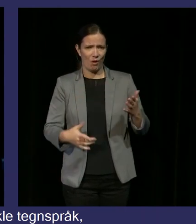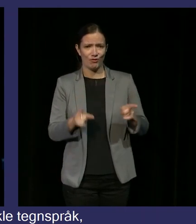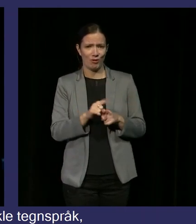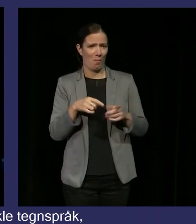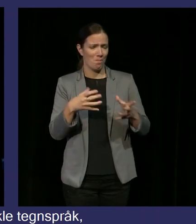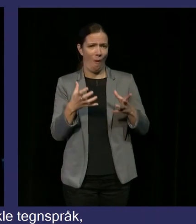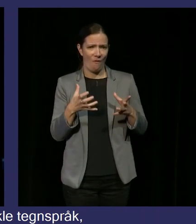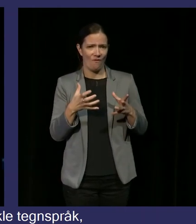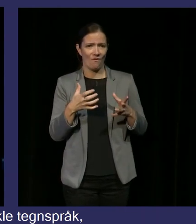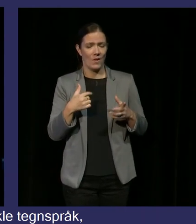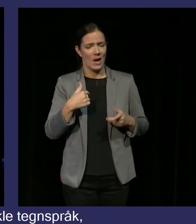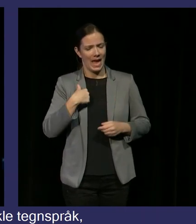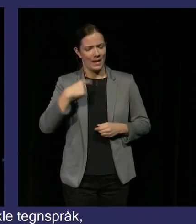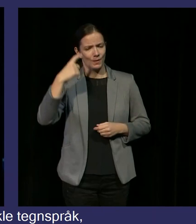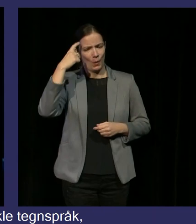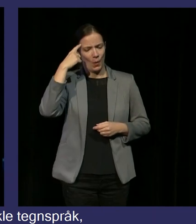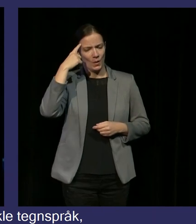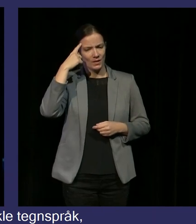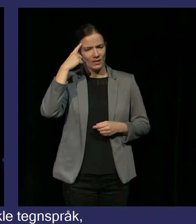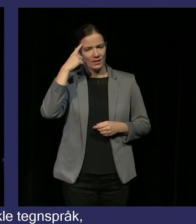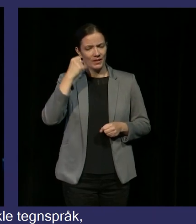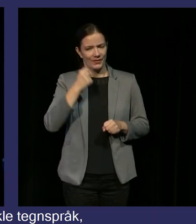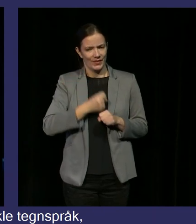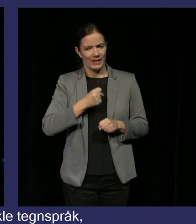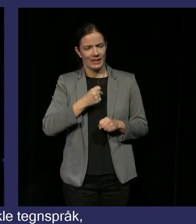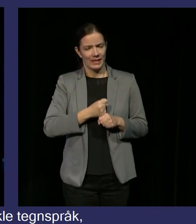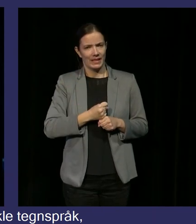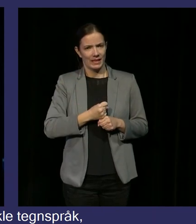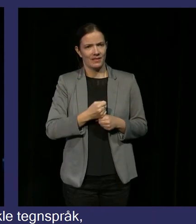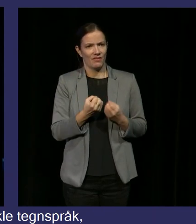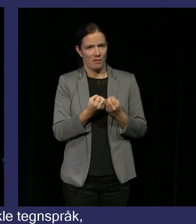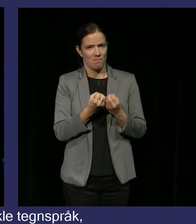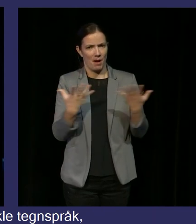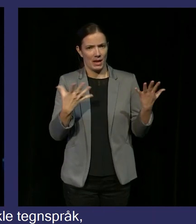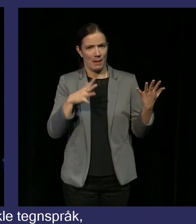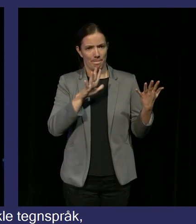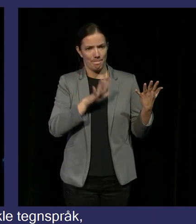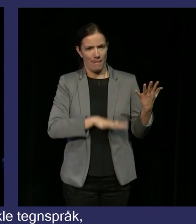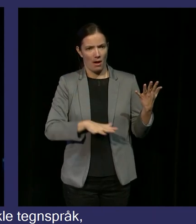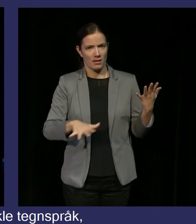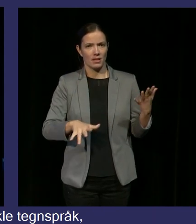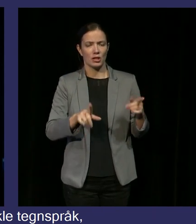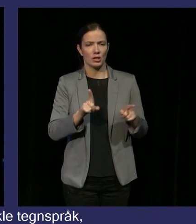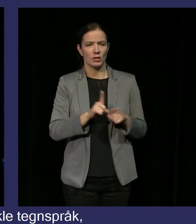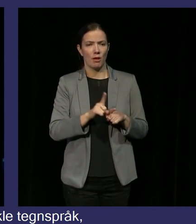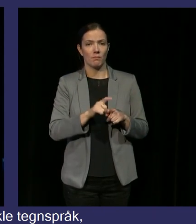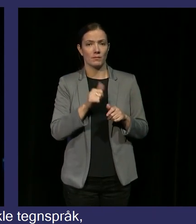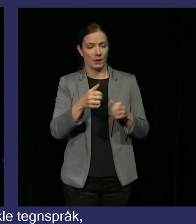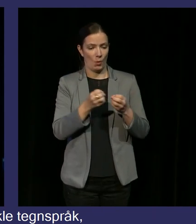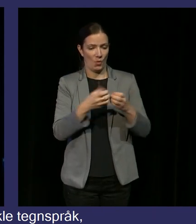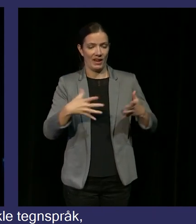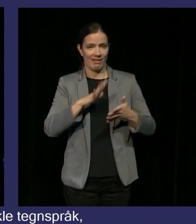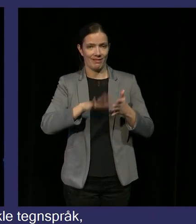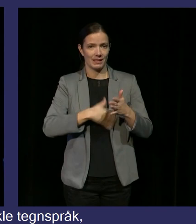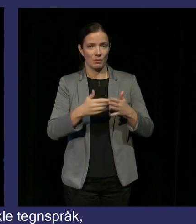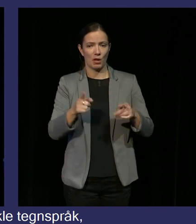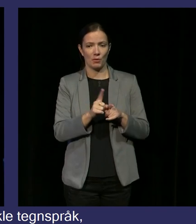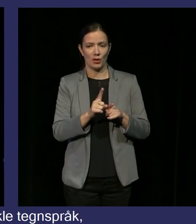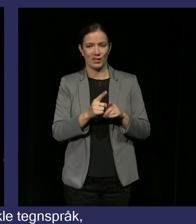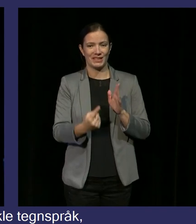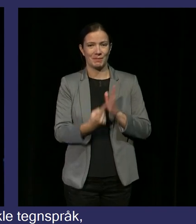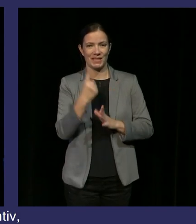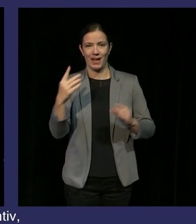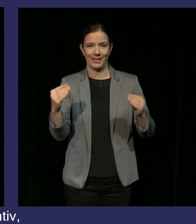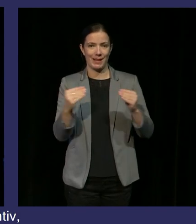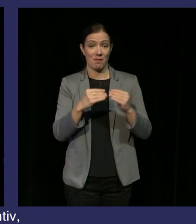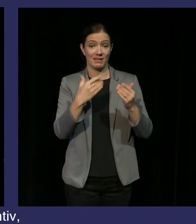for. Og jeg tror, altså det ingen tvil om at for veldig mange barn som da skal utvikle tegnspråk, så det å gå på et